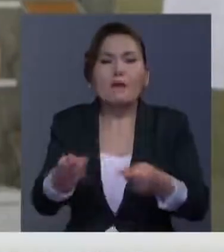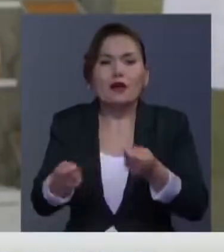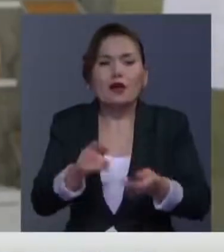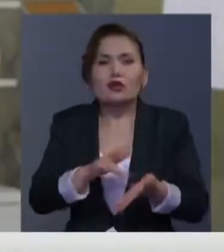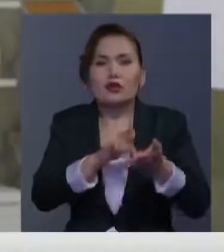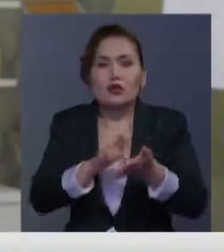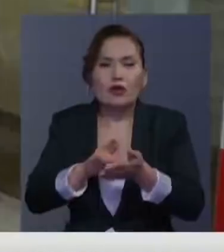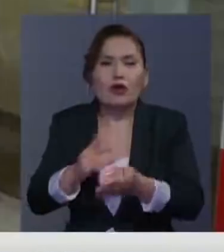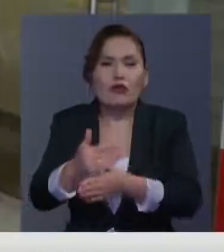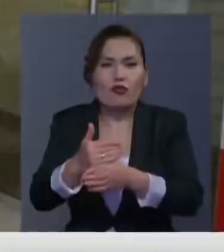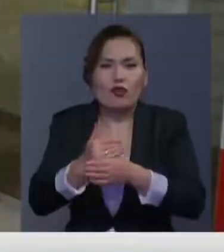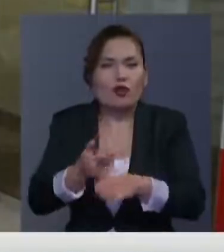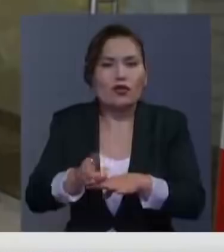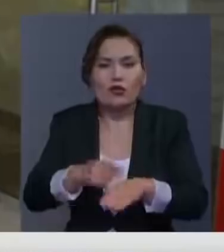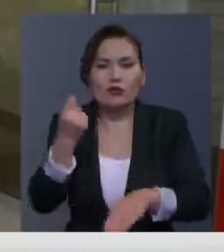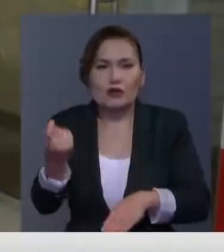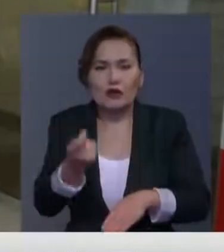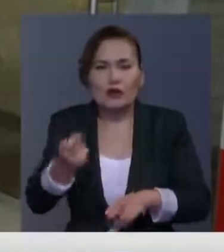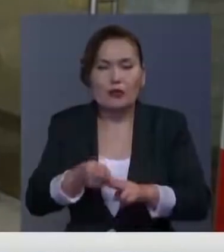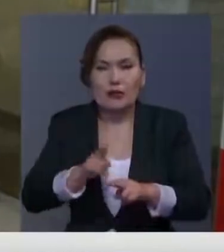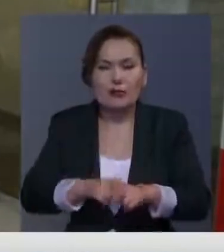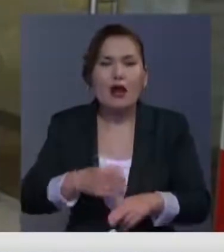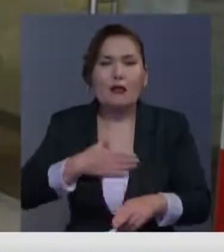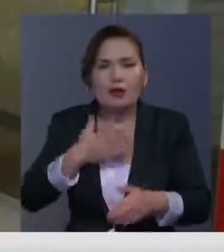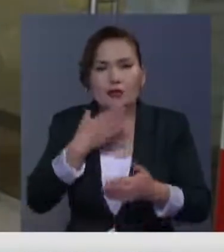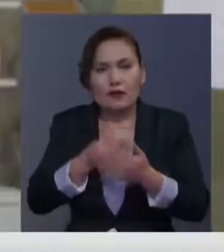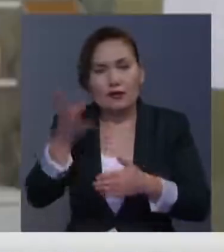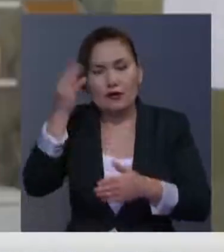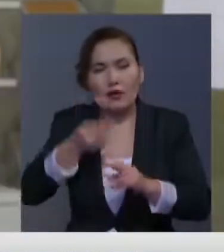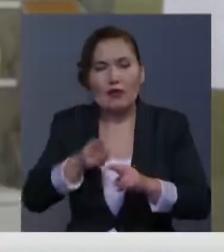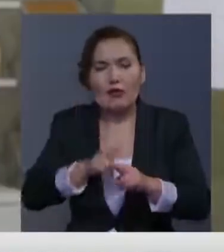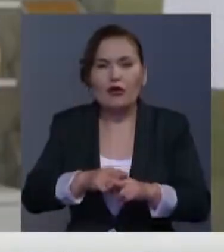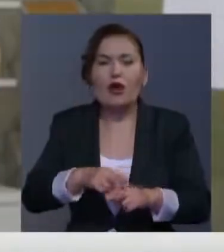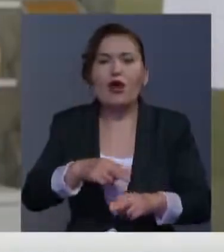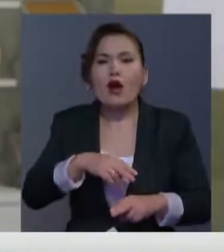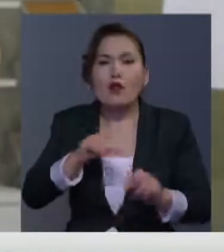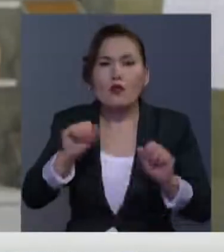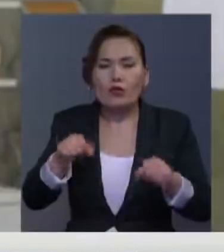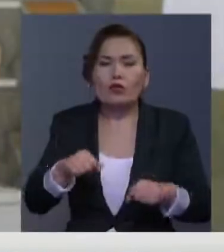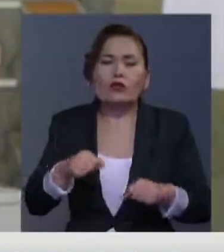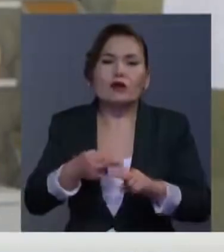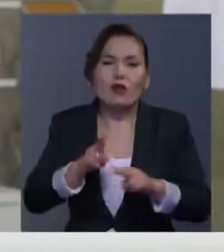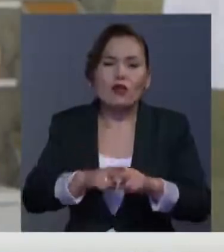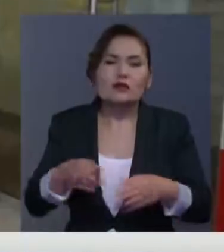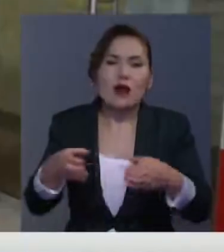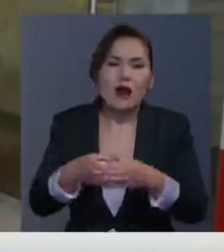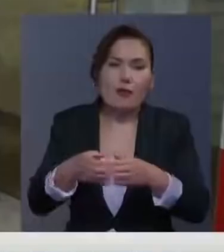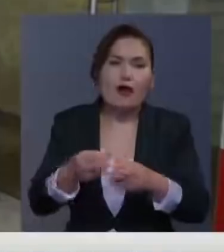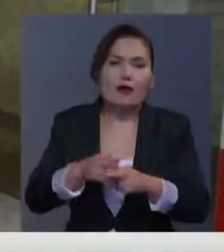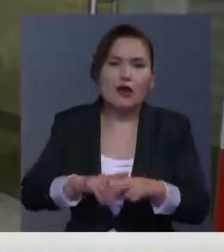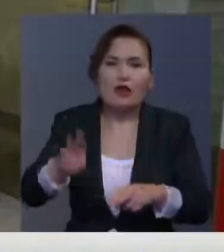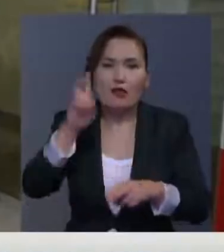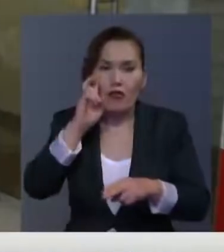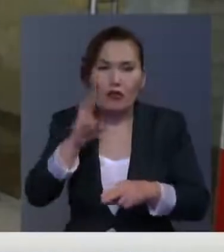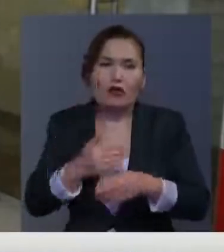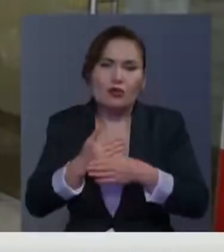аз қолдау көрсетіп отыр деп ойлаймын. Бұл менің жеке пікірім. Мүмкін кей компаниялар мемлекеттің қолдауына ие болып, ұпайын түгендеп